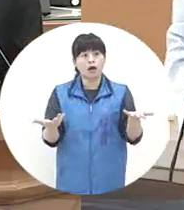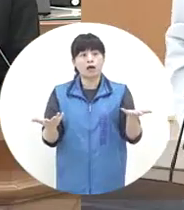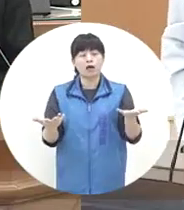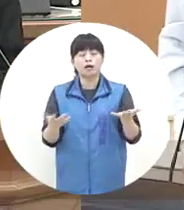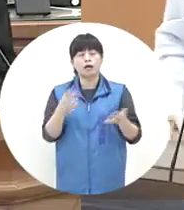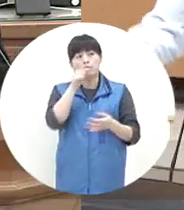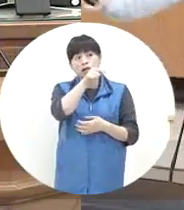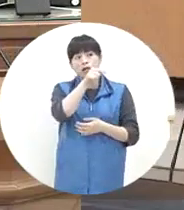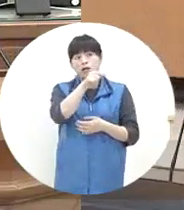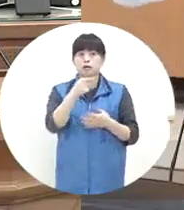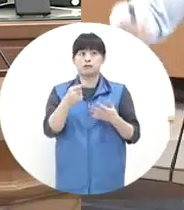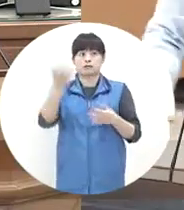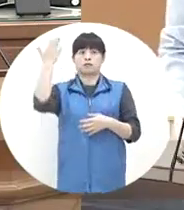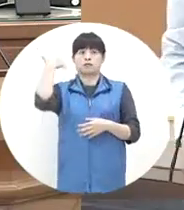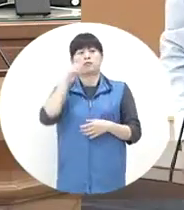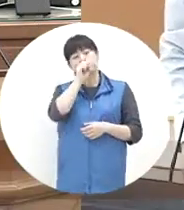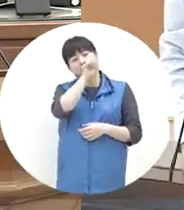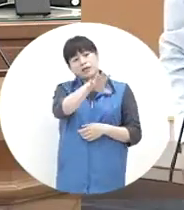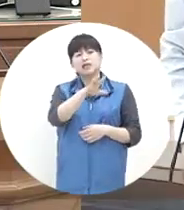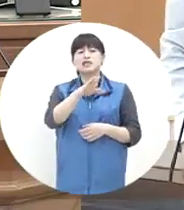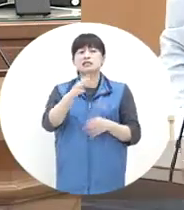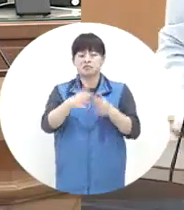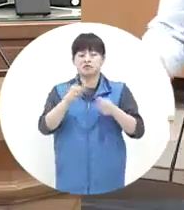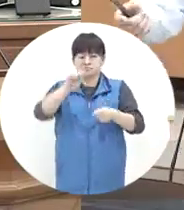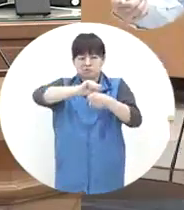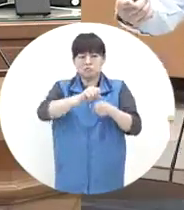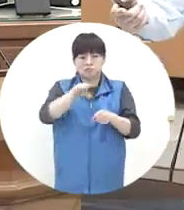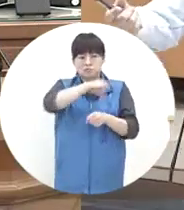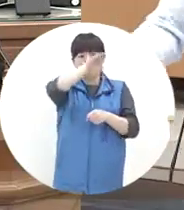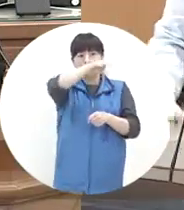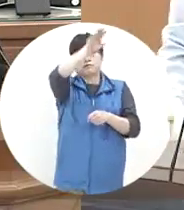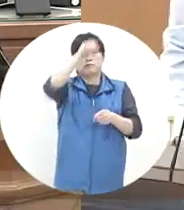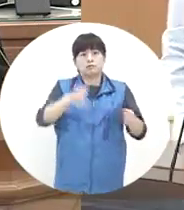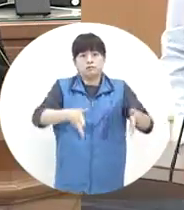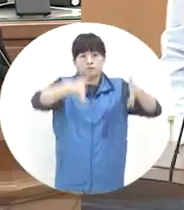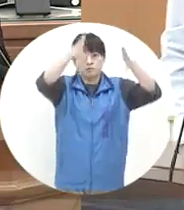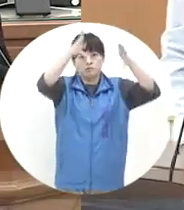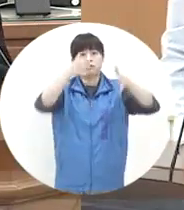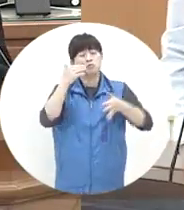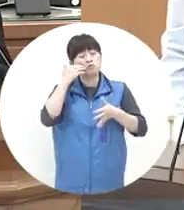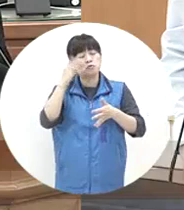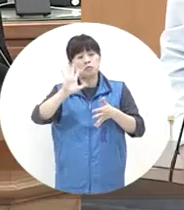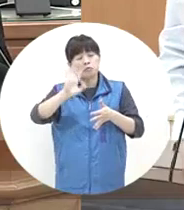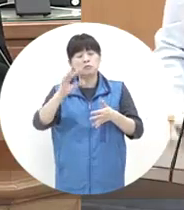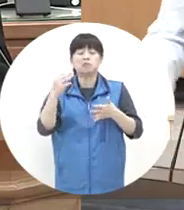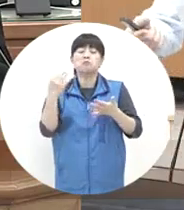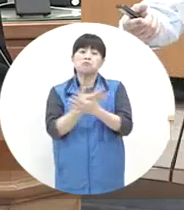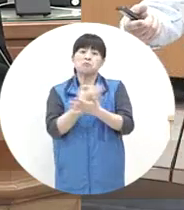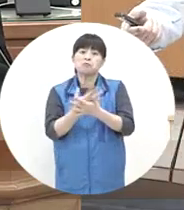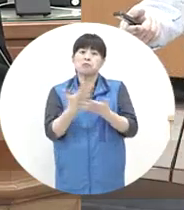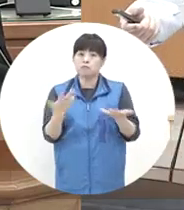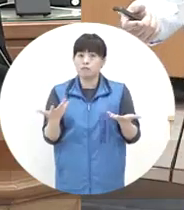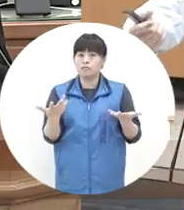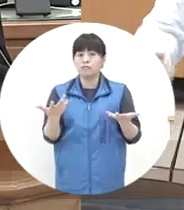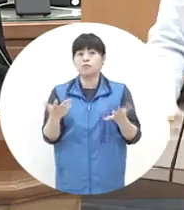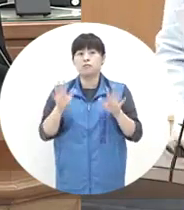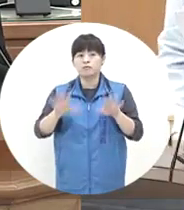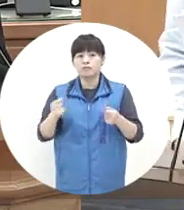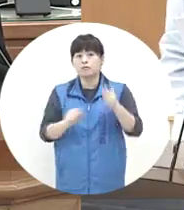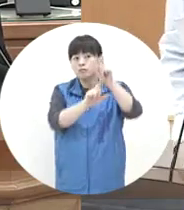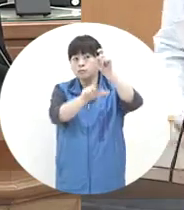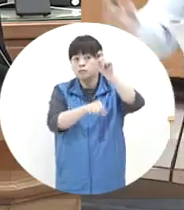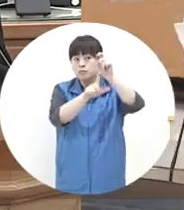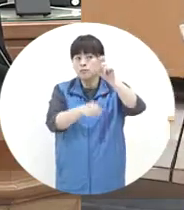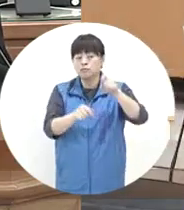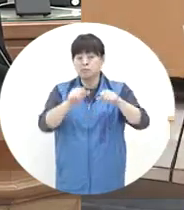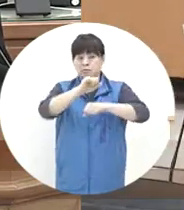又没有，以前就跟你们讲说可能要盖立体的这个，不然这个停车可能会不够用哈、哦、啊！那现在十月。办